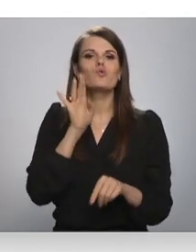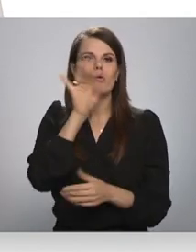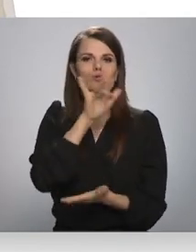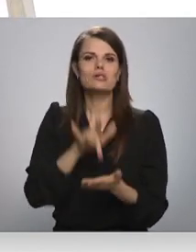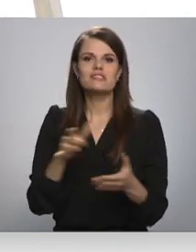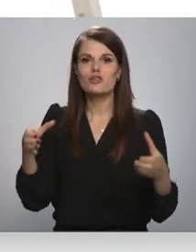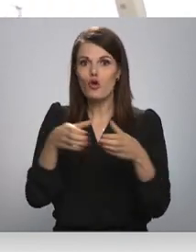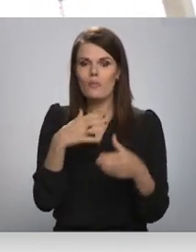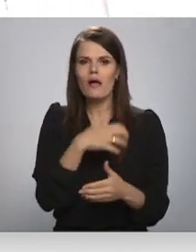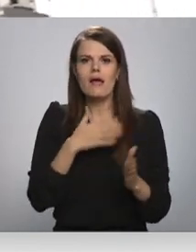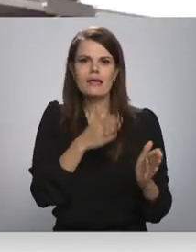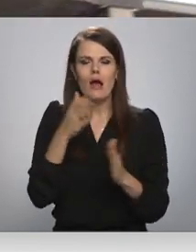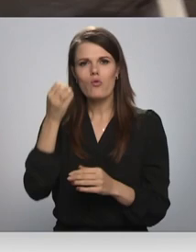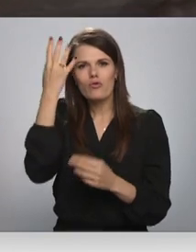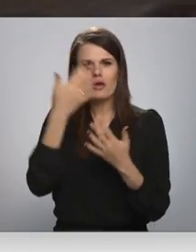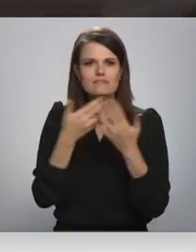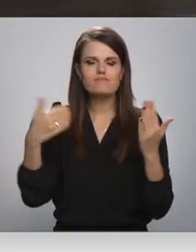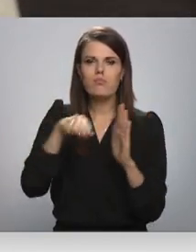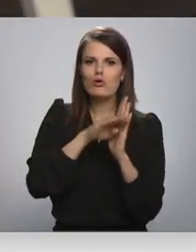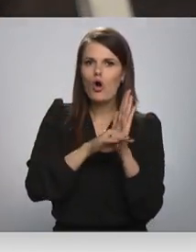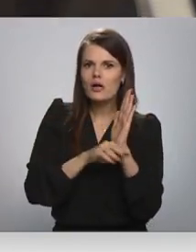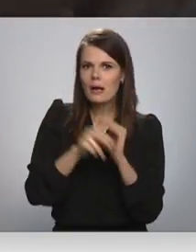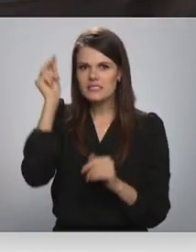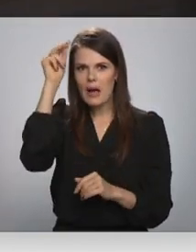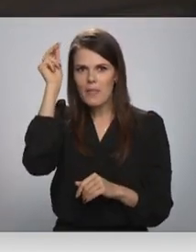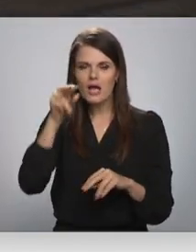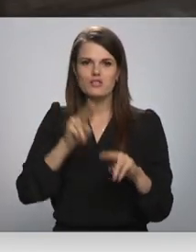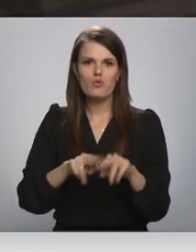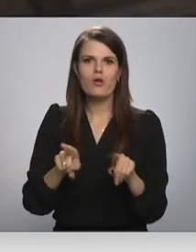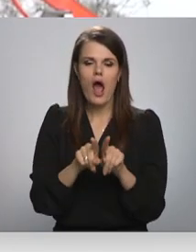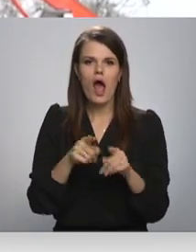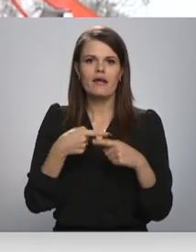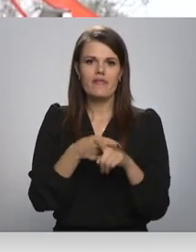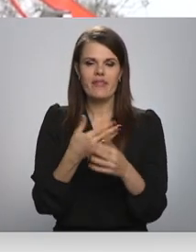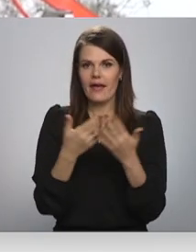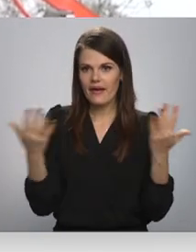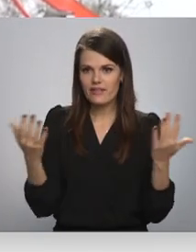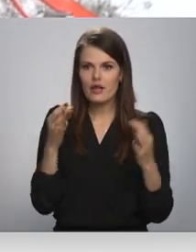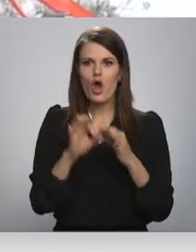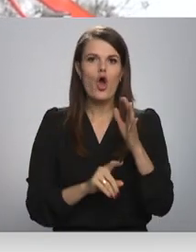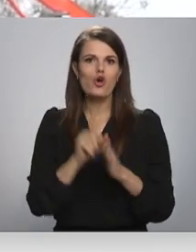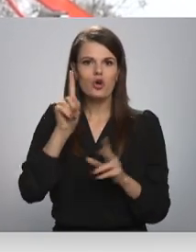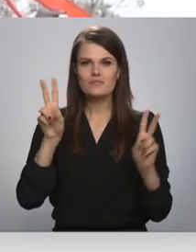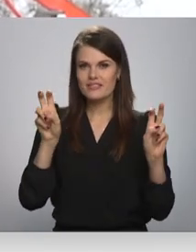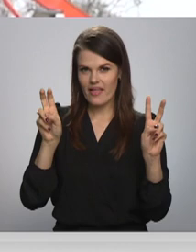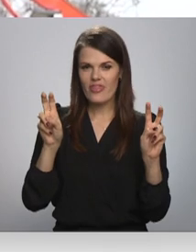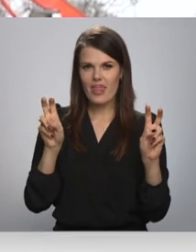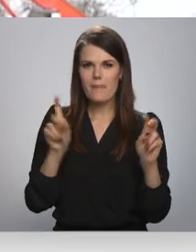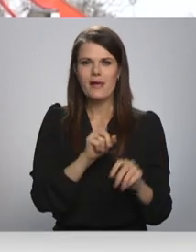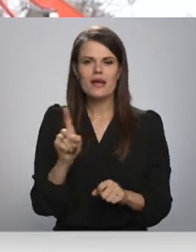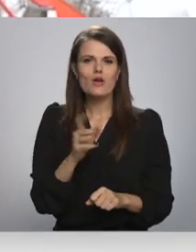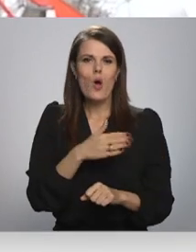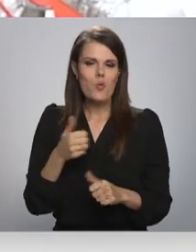komanda. Jāgatavo izglītojošas programmas, kā arī paši eksponāti. Kosmosa tematika tādā ziņā ir